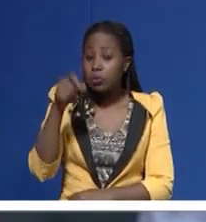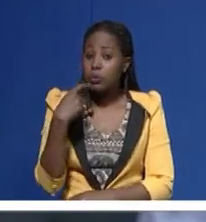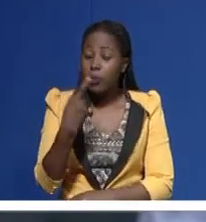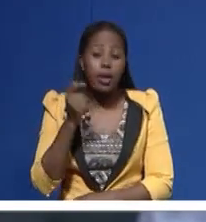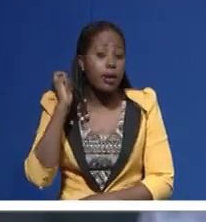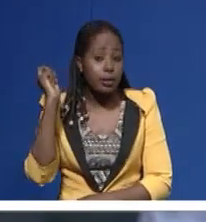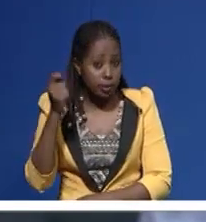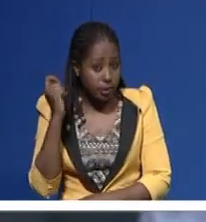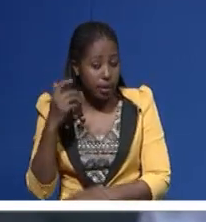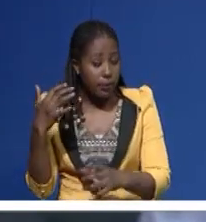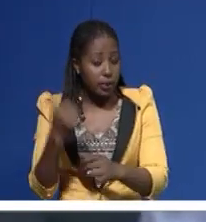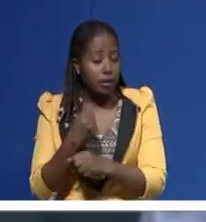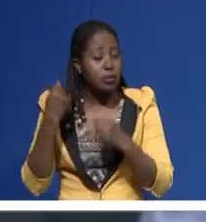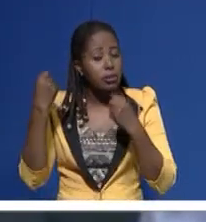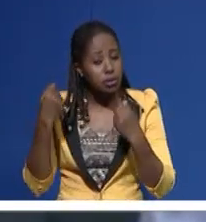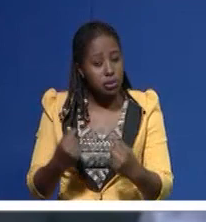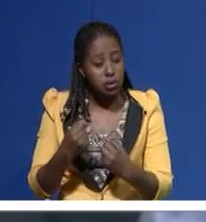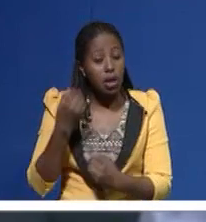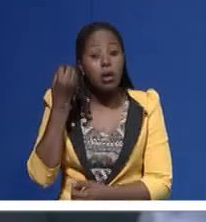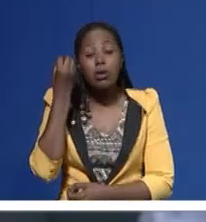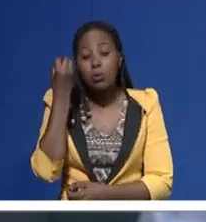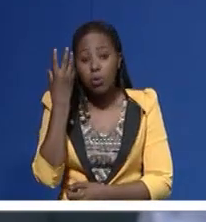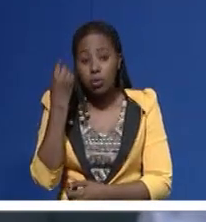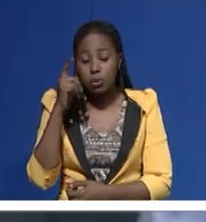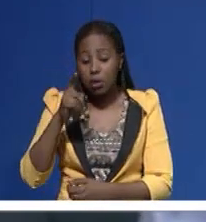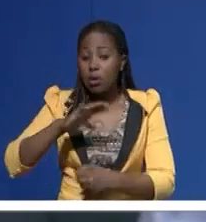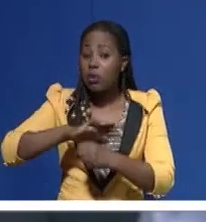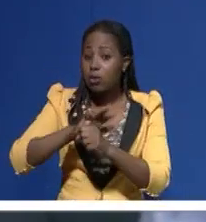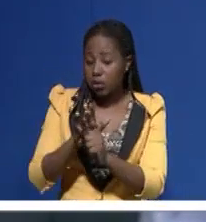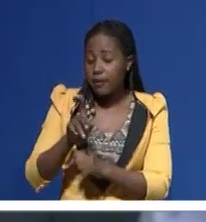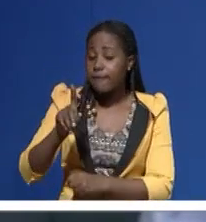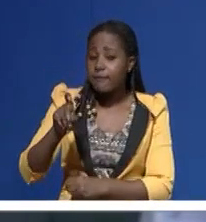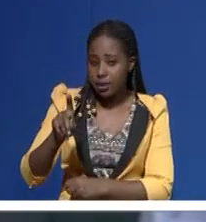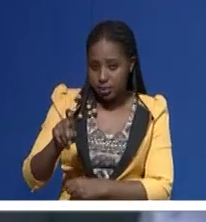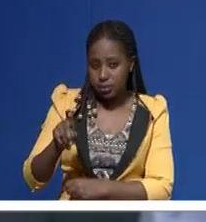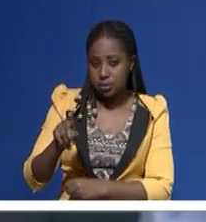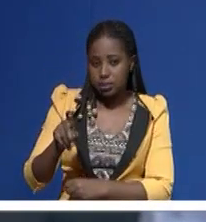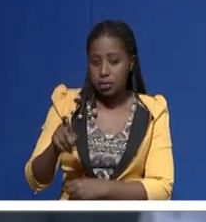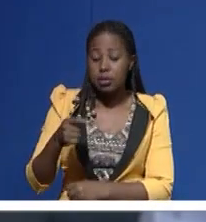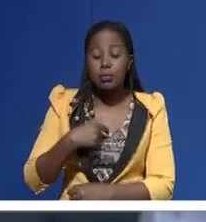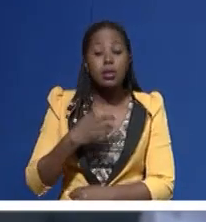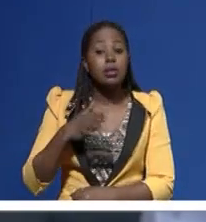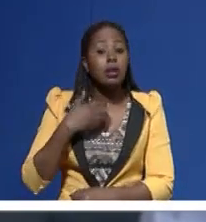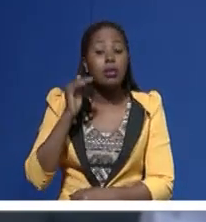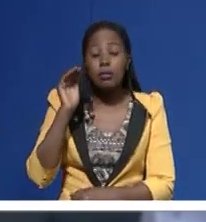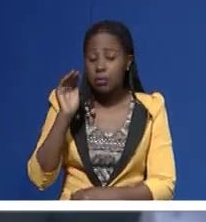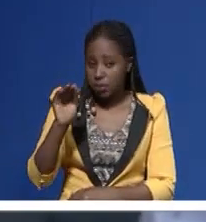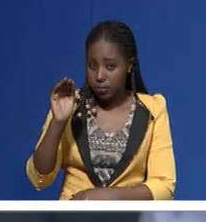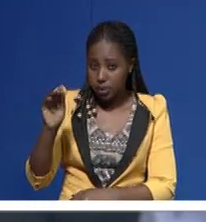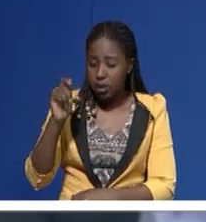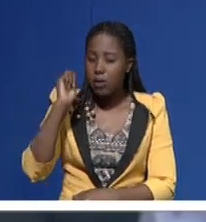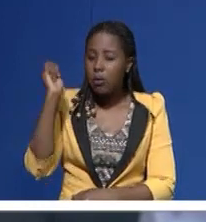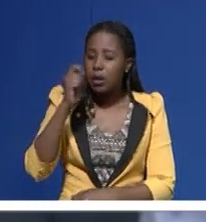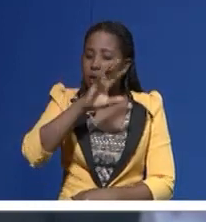Kenya amepatikana na shida ya ugonjwa wa coronavirus. Mimi nataka niwaambie